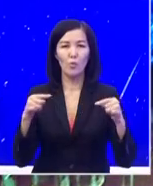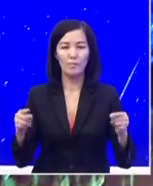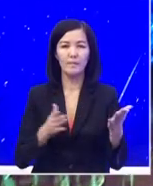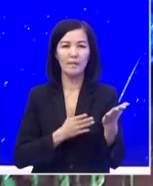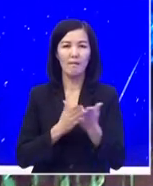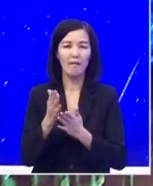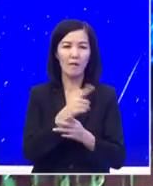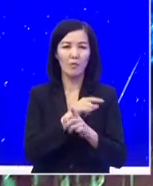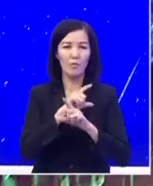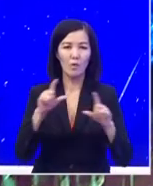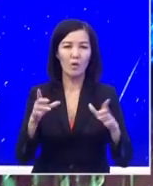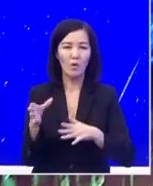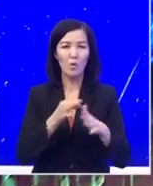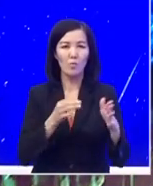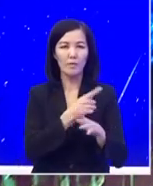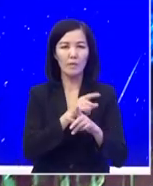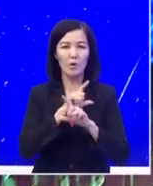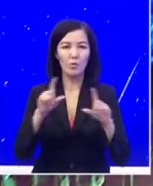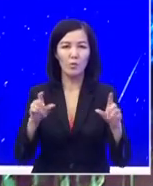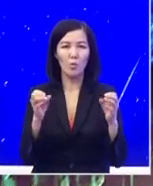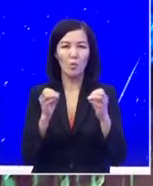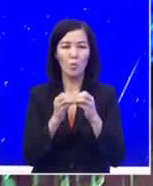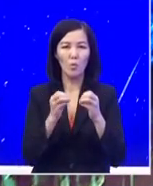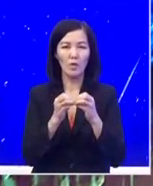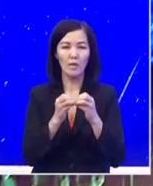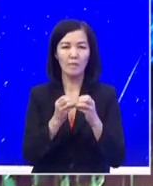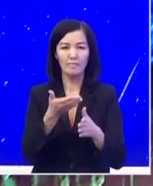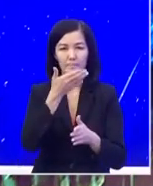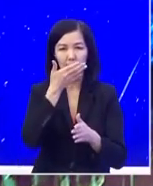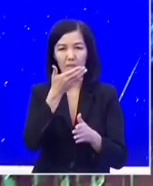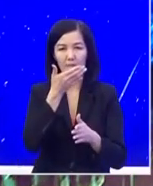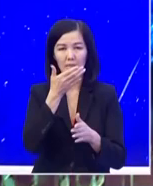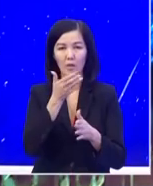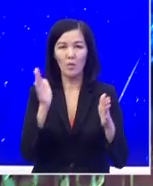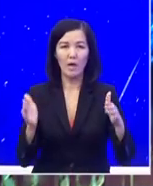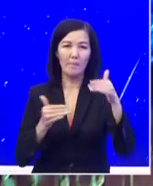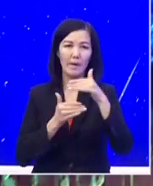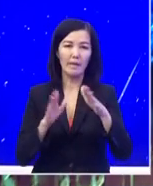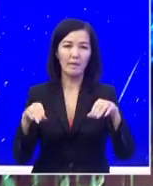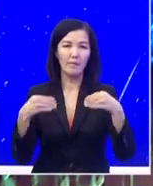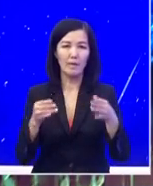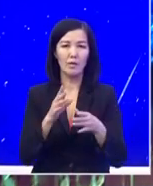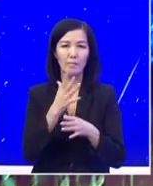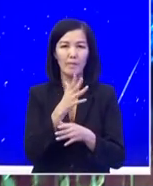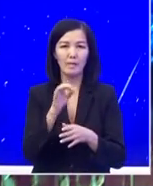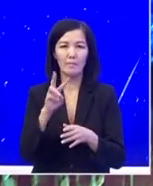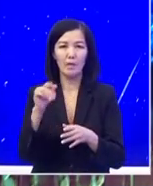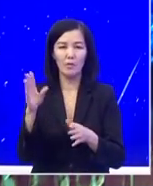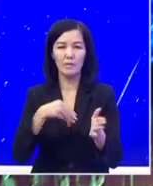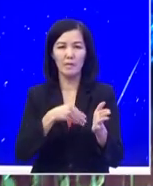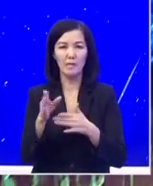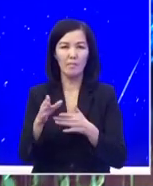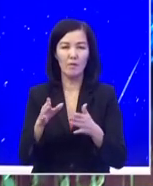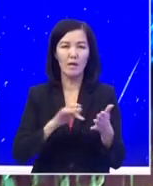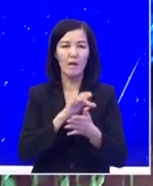көпсалалы ауруханасы мен облыстық ауруханасына 10 тыныс алу аппараты берілді. Бұны 5 миллион теңге болатын құрылғыларды сатып алуға